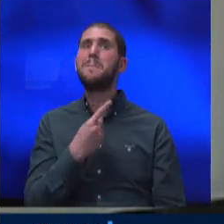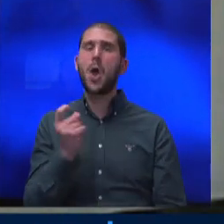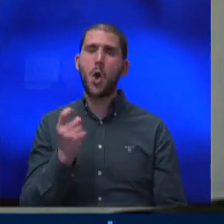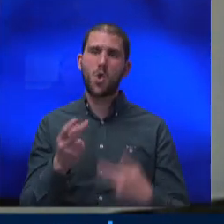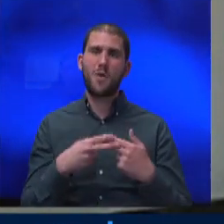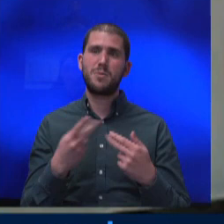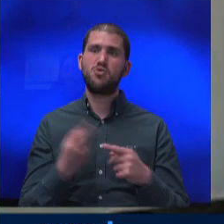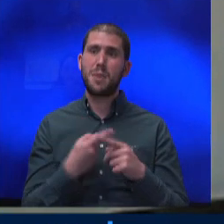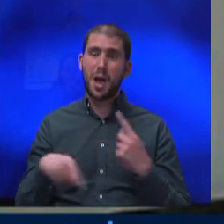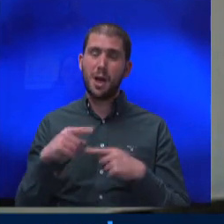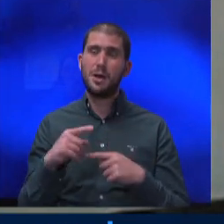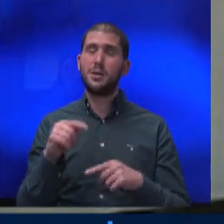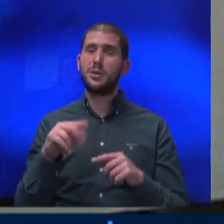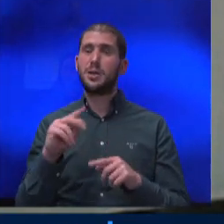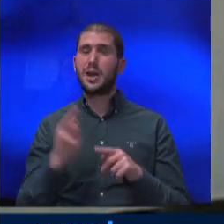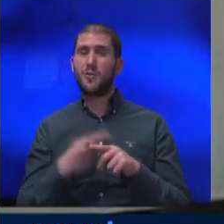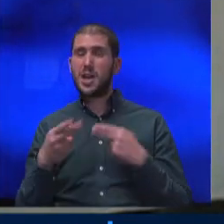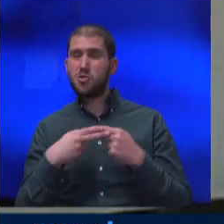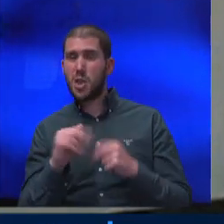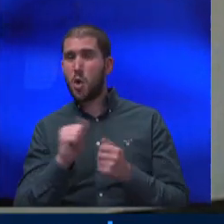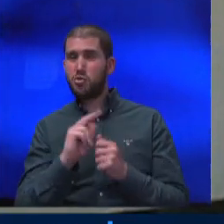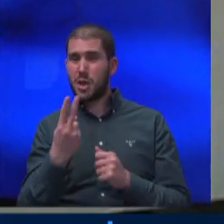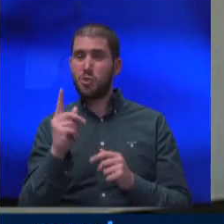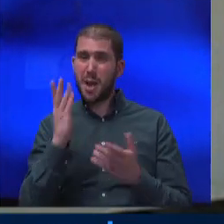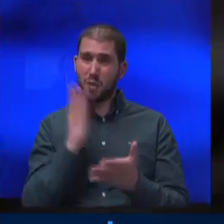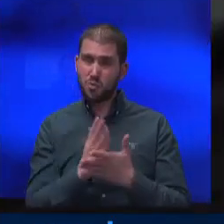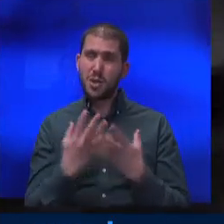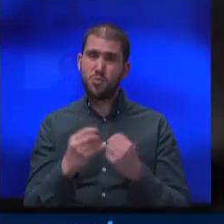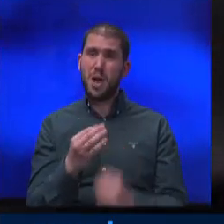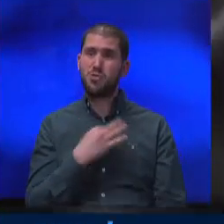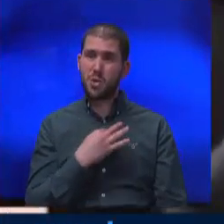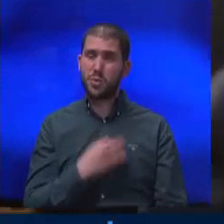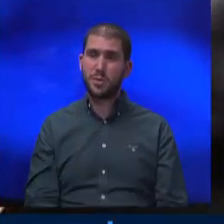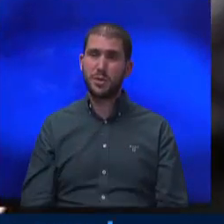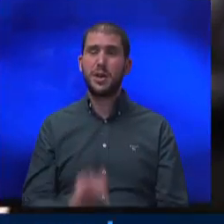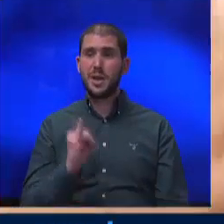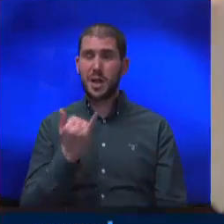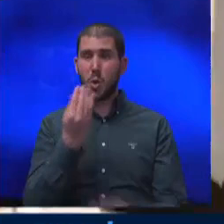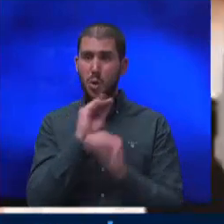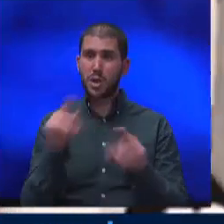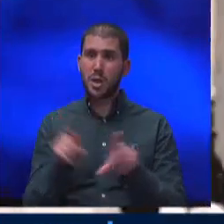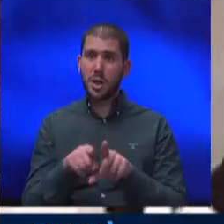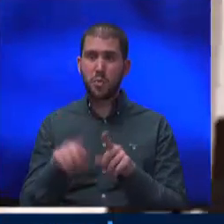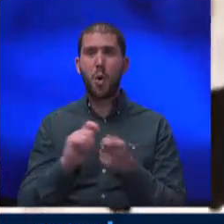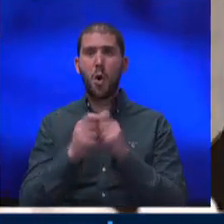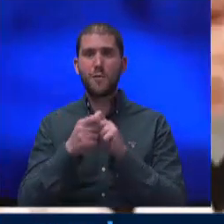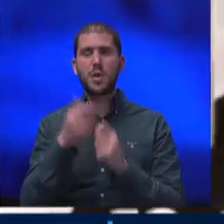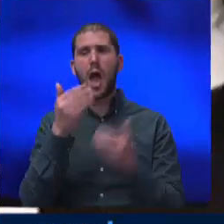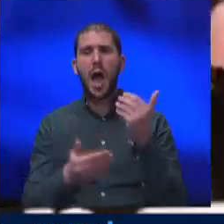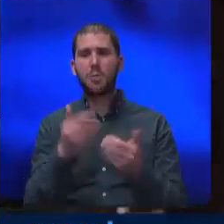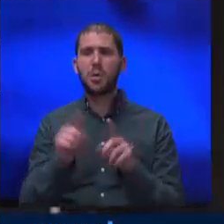of first and second degree relatives who are definitely our family. וכן, הודעות כמו זו הופכות את ההגבלות